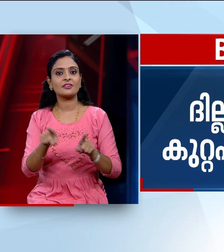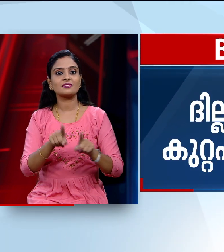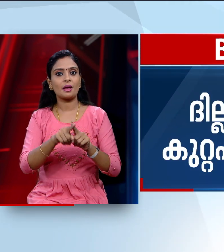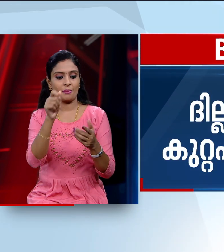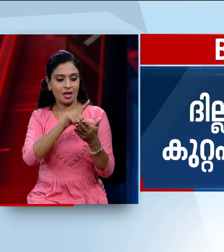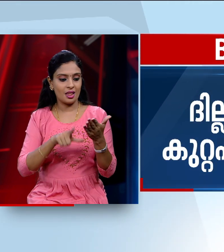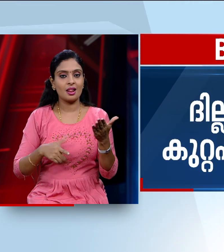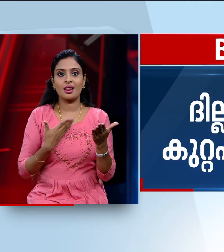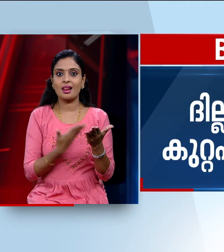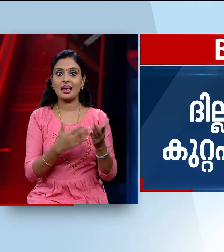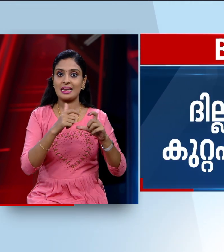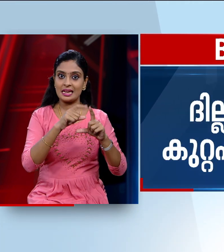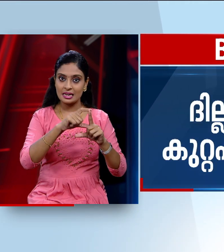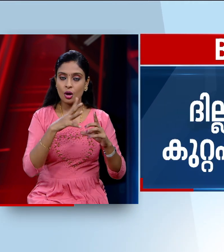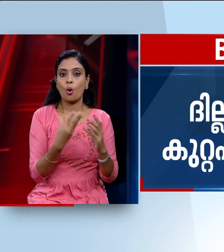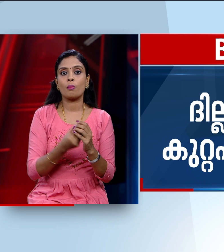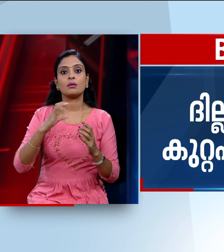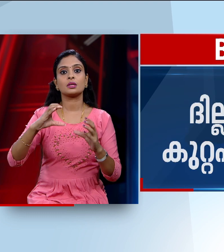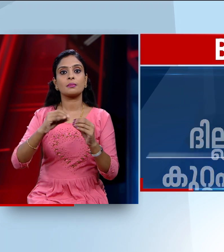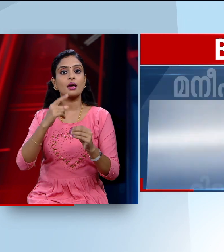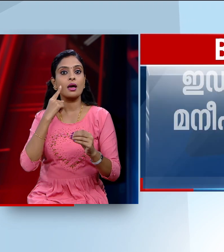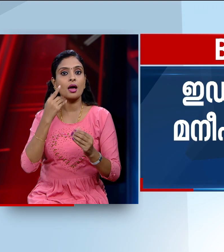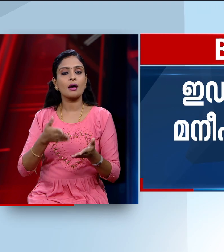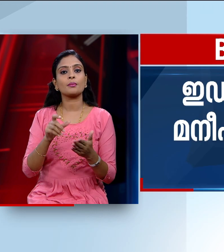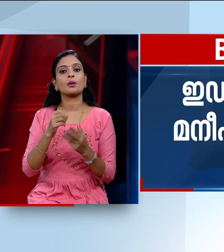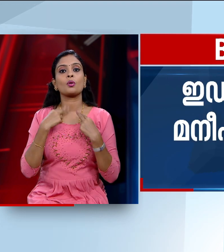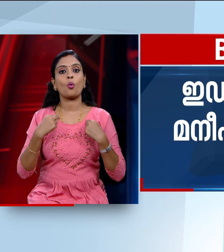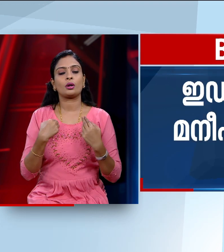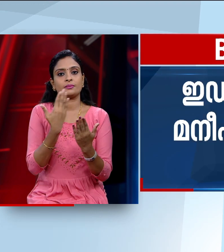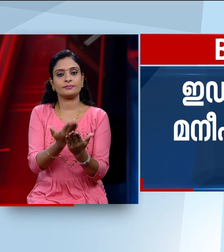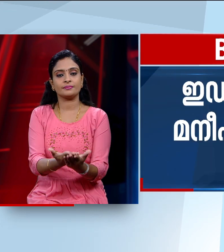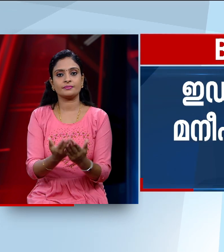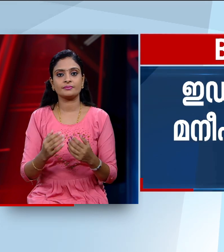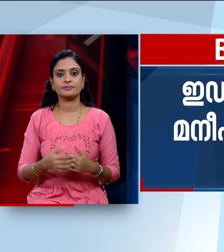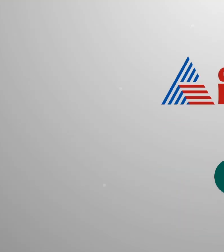ഇപ്പോൾ ഇഡിയും സിബിഐയും കോടതിയിൽ സമർപ്പിച്ചിരിക്കുന്നത്. അമ്പിളി, ശരി. സൗമ്യ.